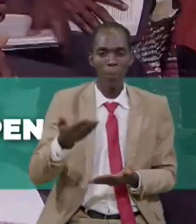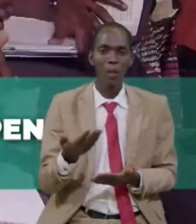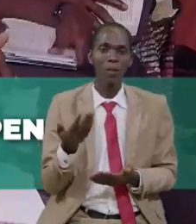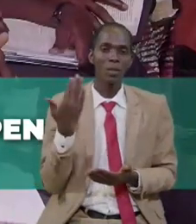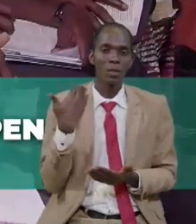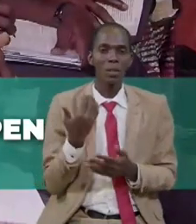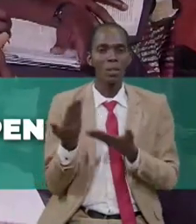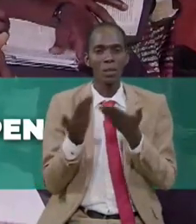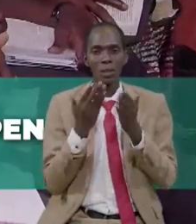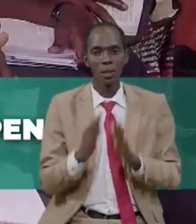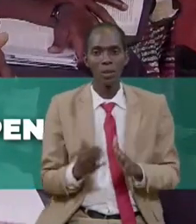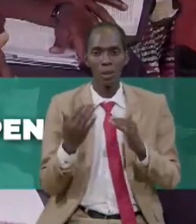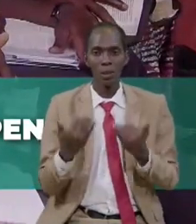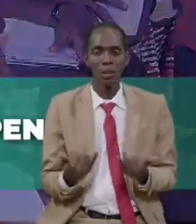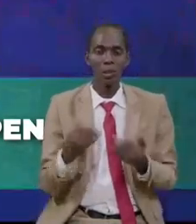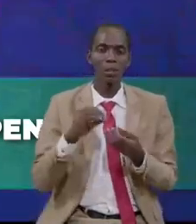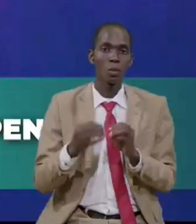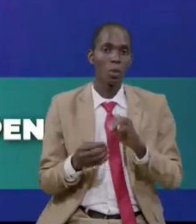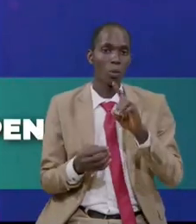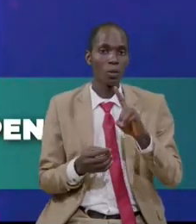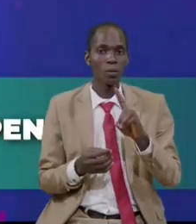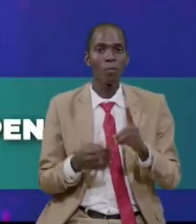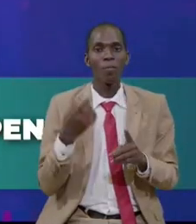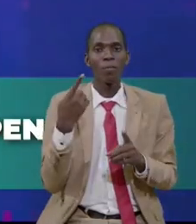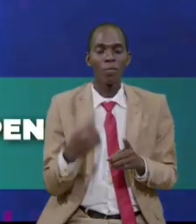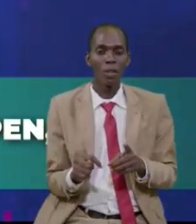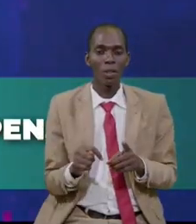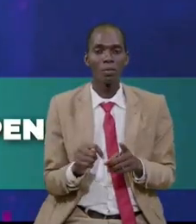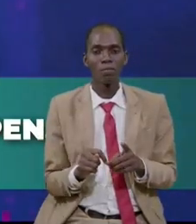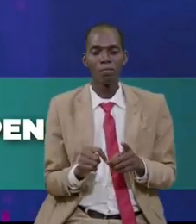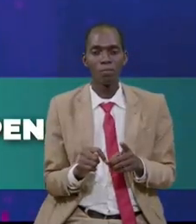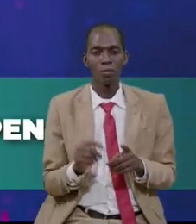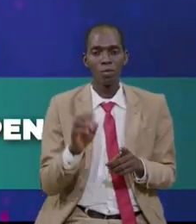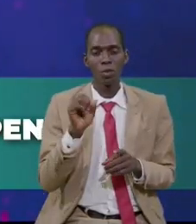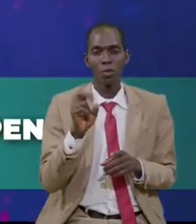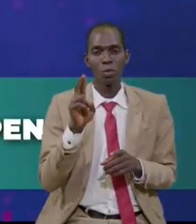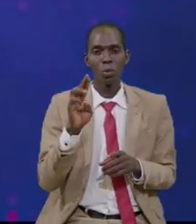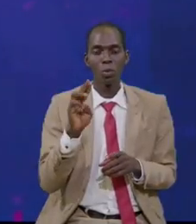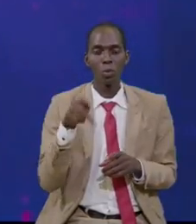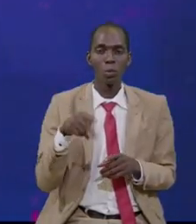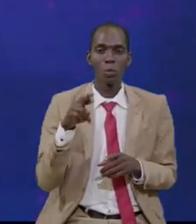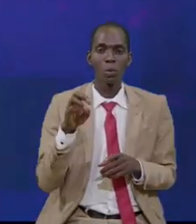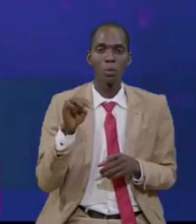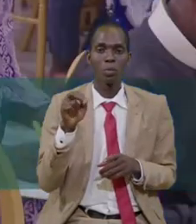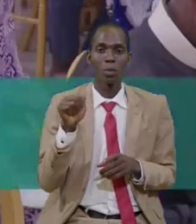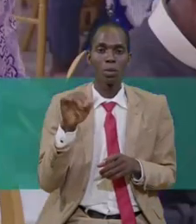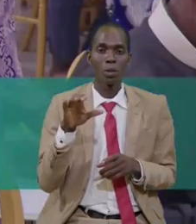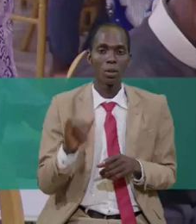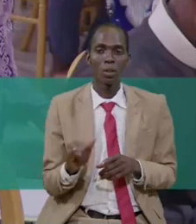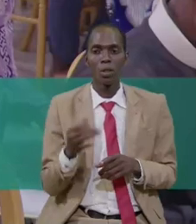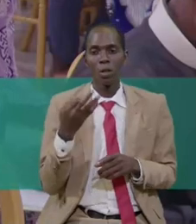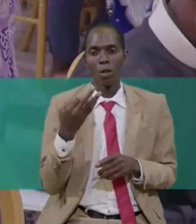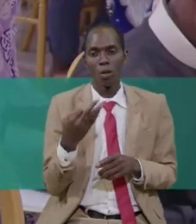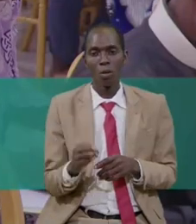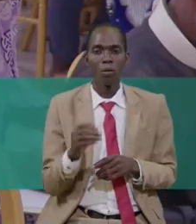Revenons au premier point maintenant. La suprématie du Fils unique de Dieu. Nous